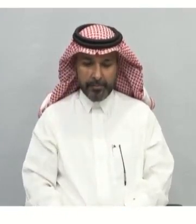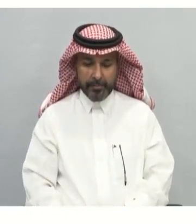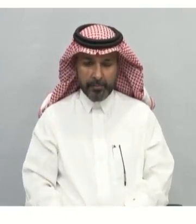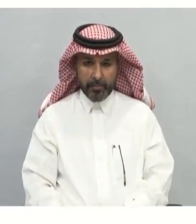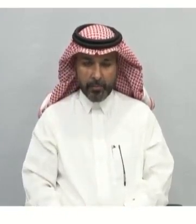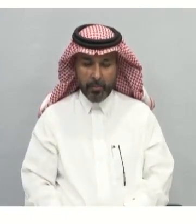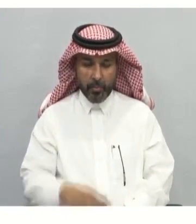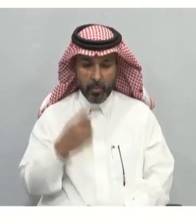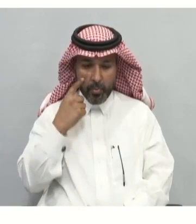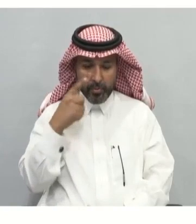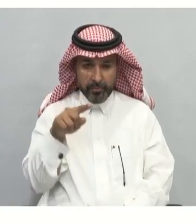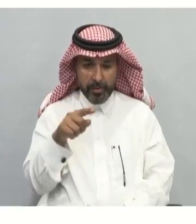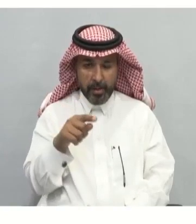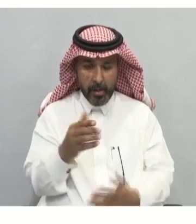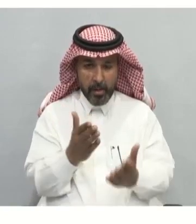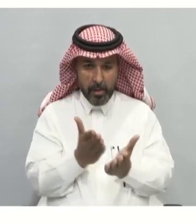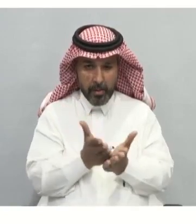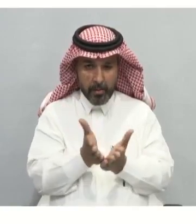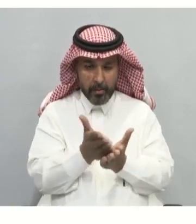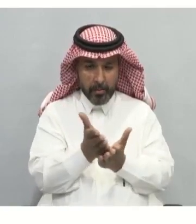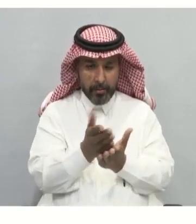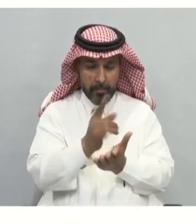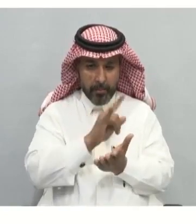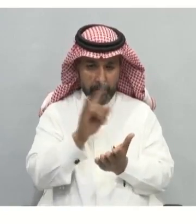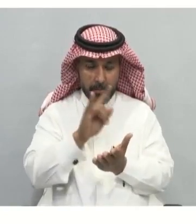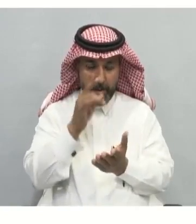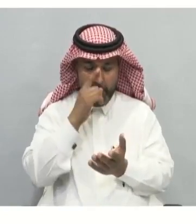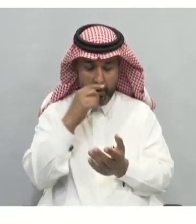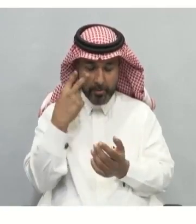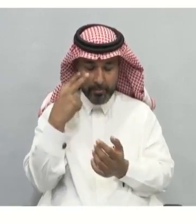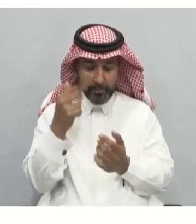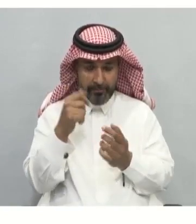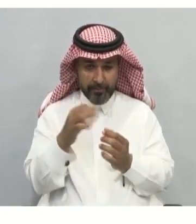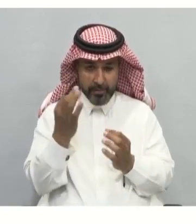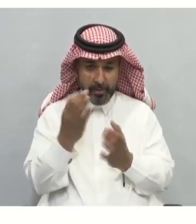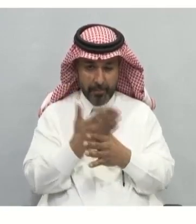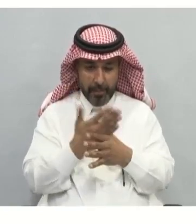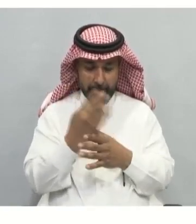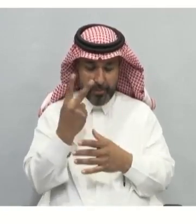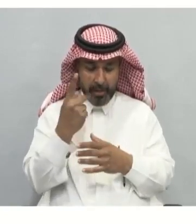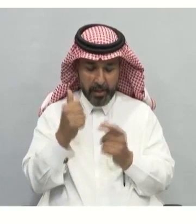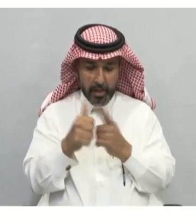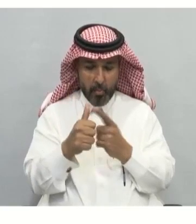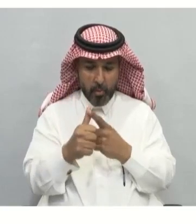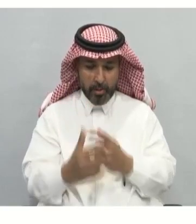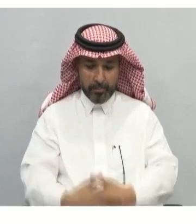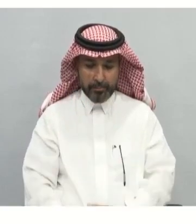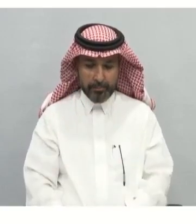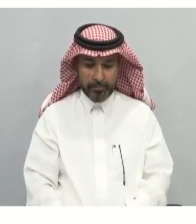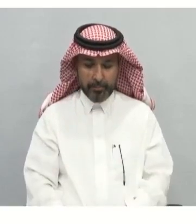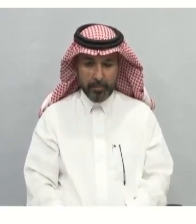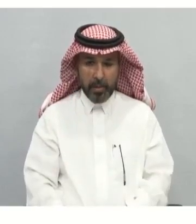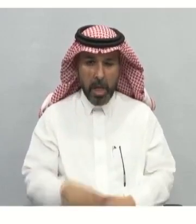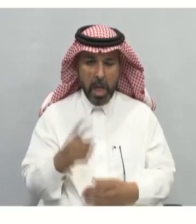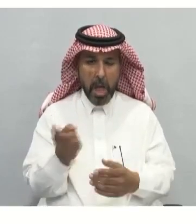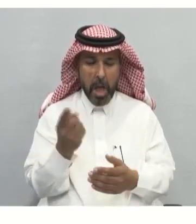وهو الوقوع في الحرام وذلك يحتمل معنيين اولا ان الذي يتعود